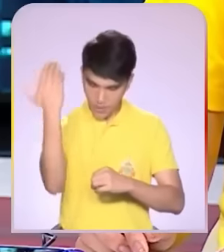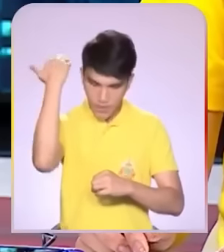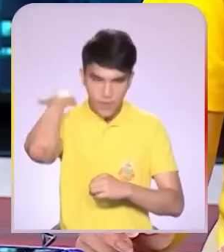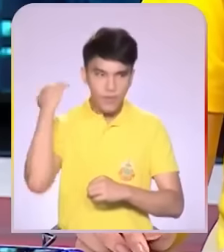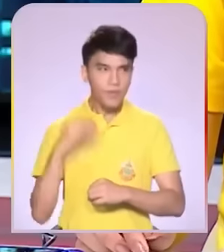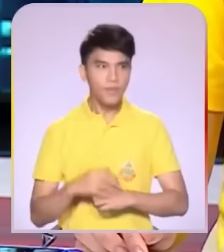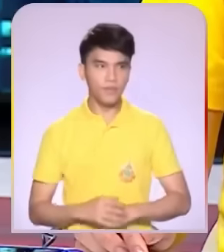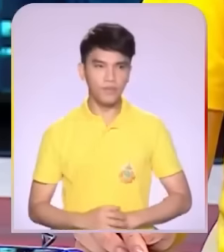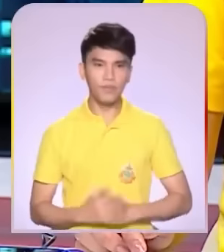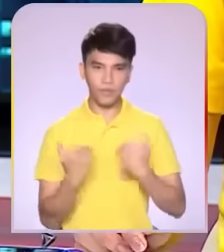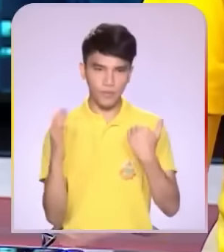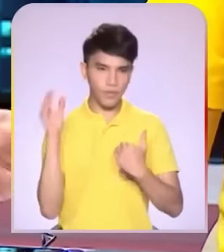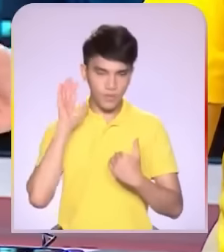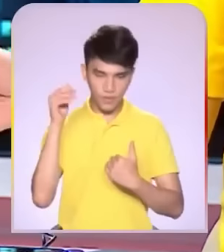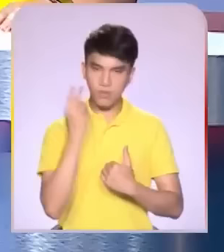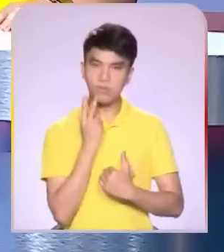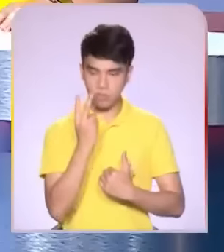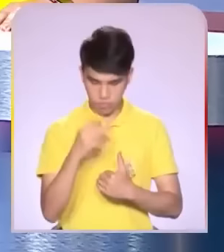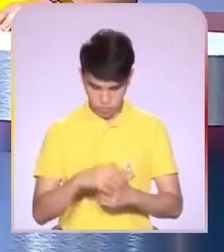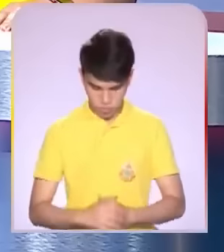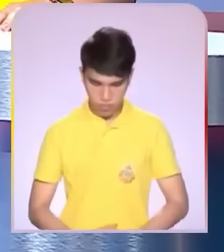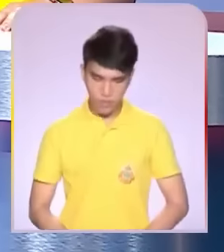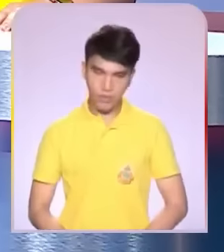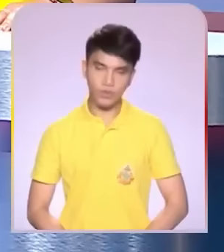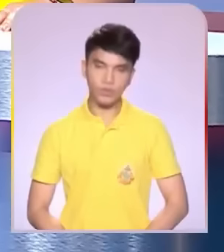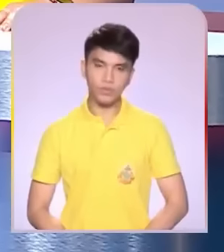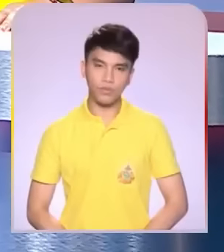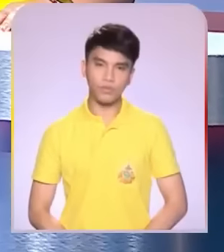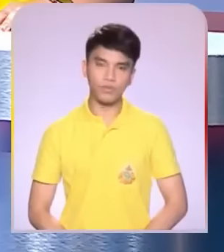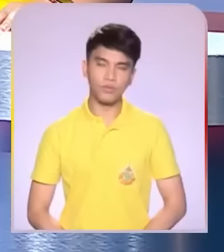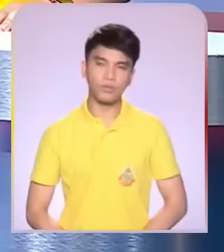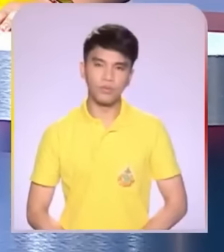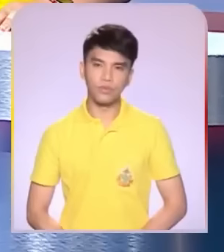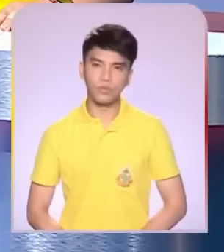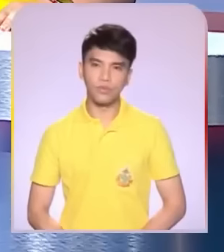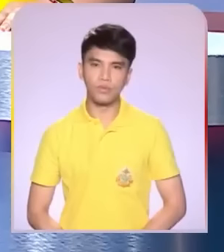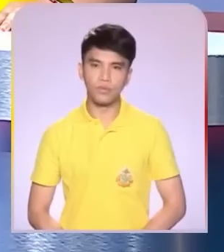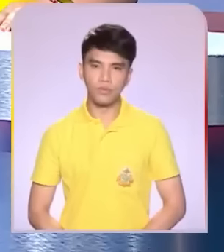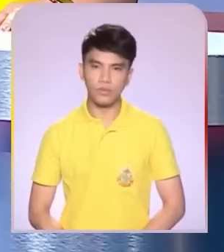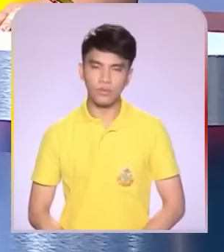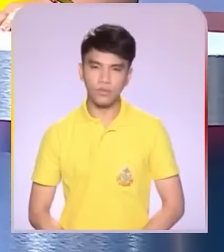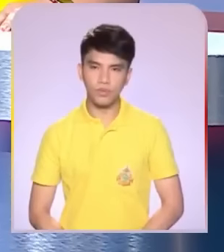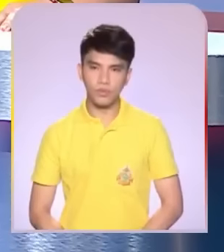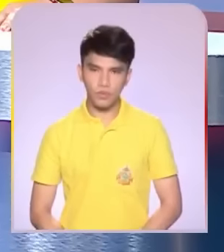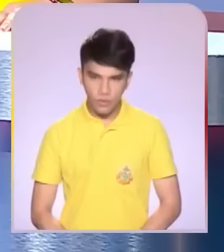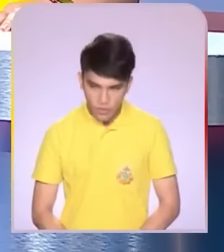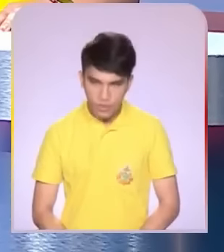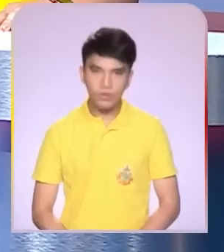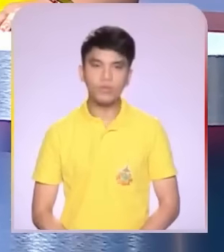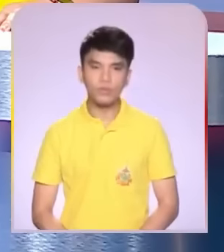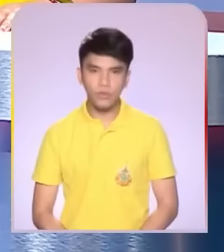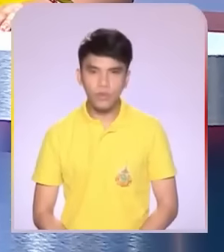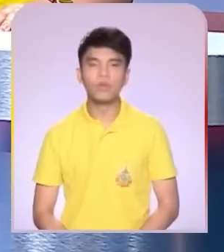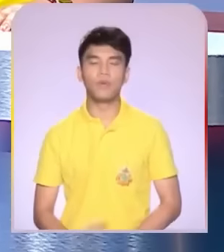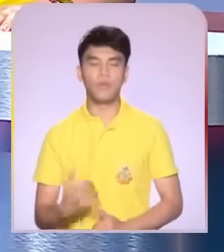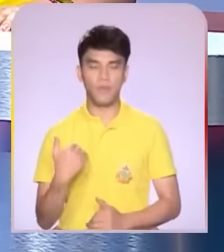วเอาละเดี๋ยวฟังกันถกไม่เถียงครับ ทีนี้พอพูดถึงท่านประทีปเนี่ยนะคะซึ่งก็ยังไม่รู้ว่าประทีปไหนก็อาจ